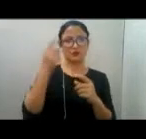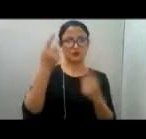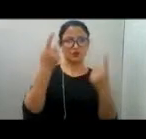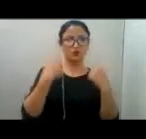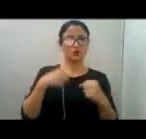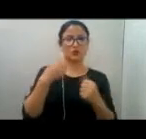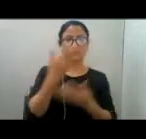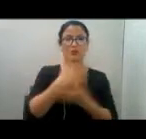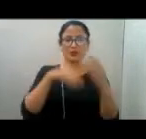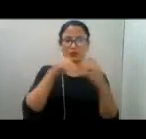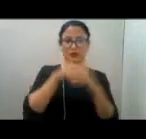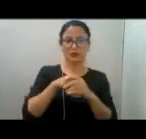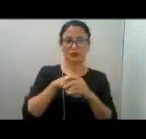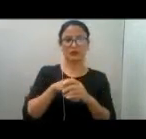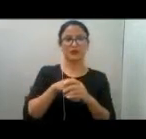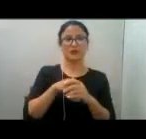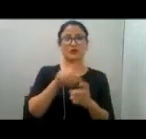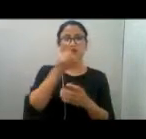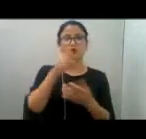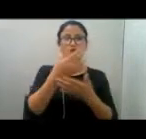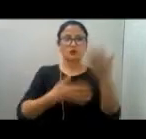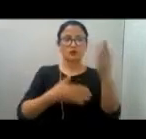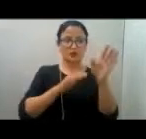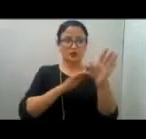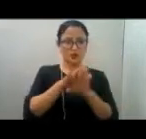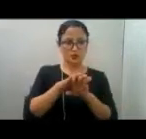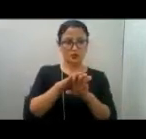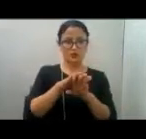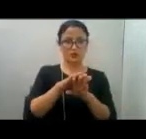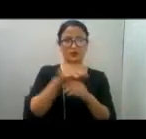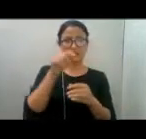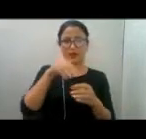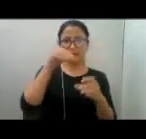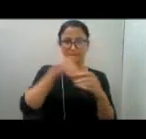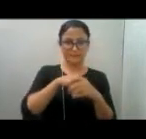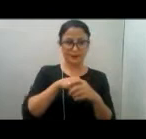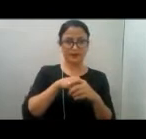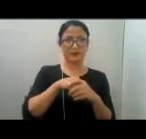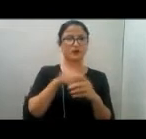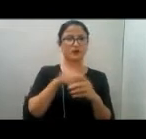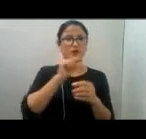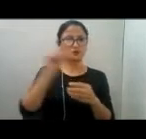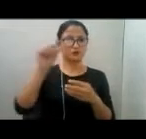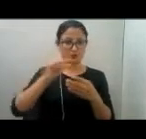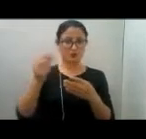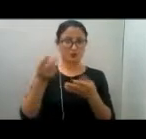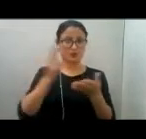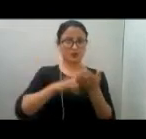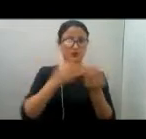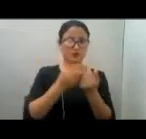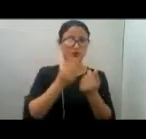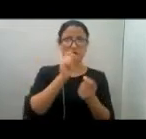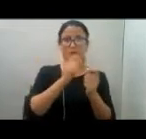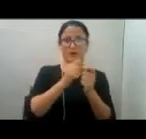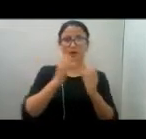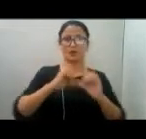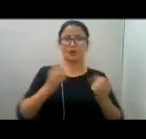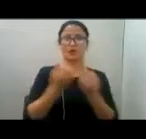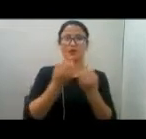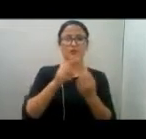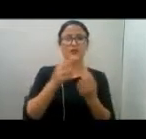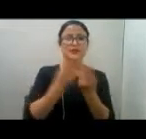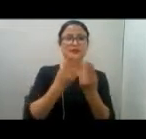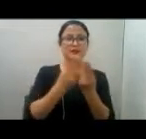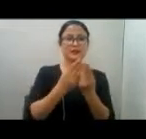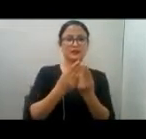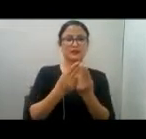डिसएबिलिटीभित्र भएको जनसाङ्ख्यिक प्रश्नावलीमा हाम्रा केही यहाँको कन्टेक्स्टको प्रश्नावलीहरू थपेर बनाएको क्वेसनहरू युज गरेका छौँ त्यसै